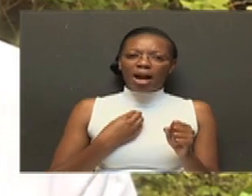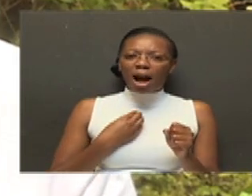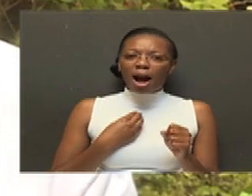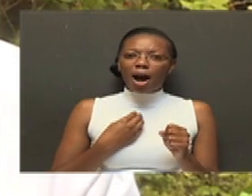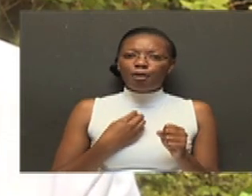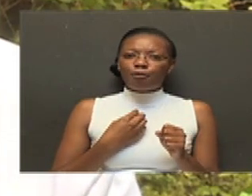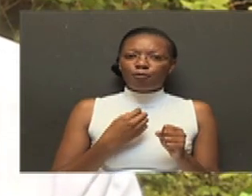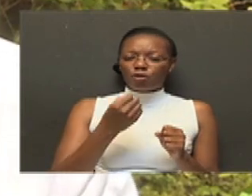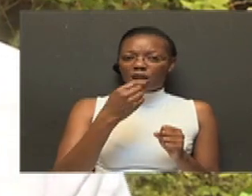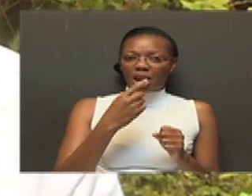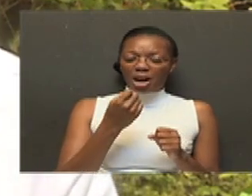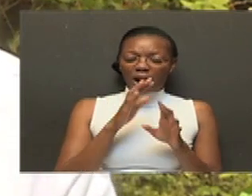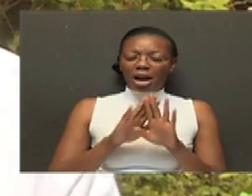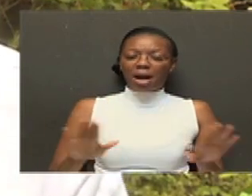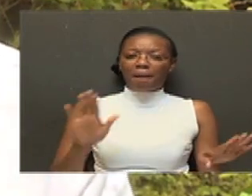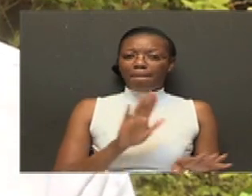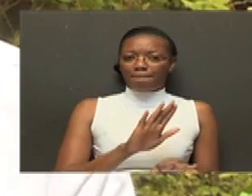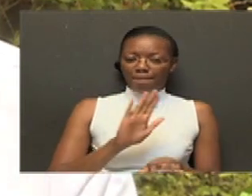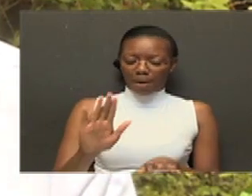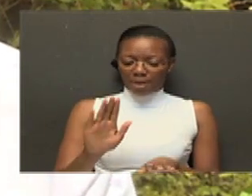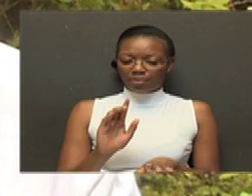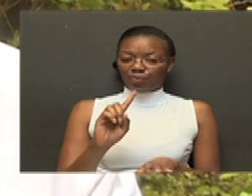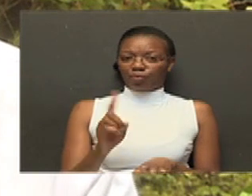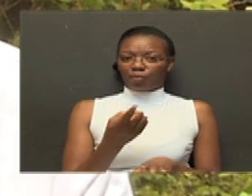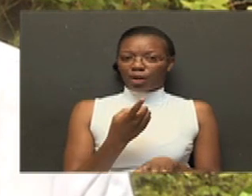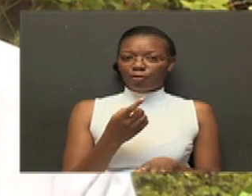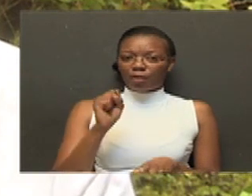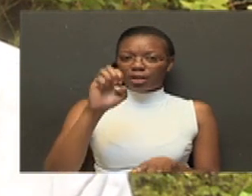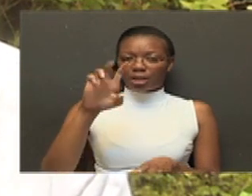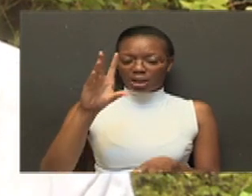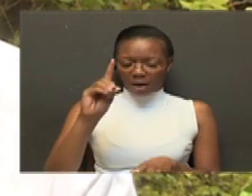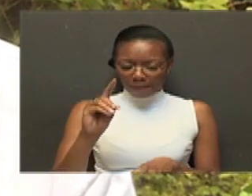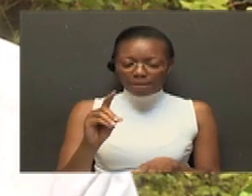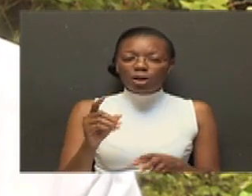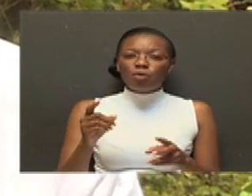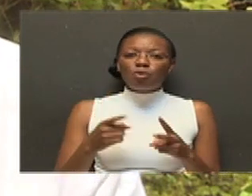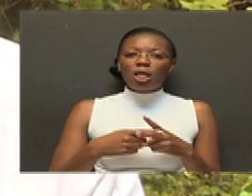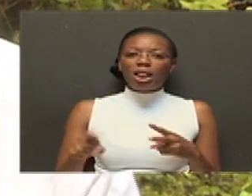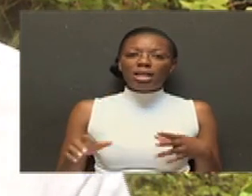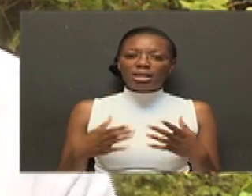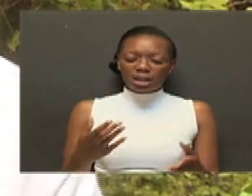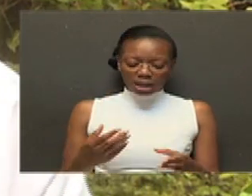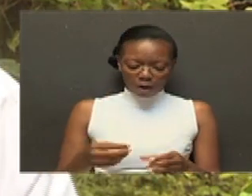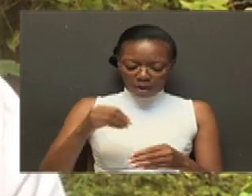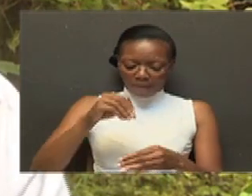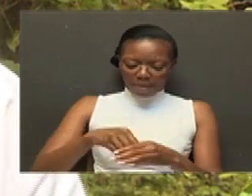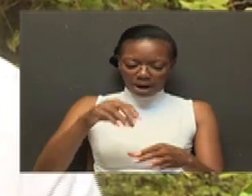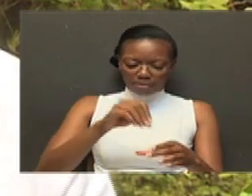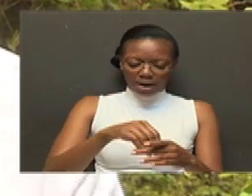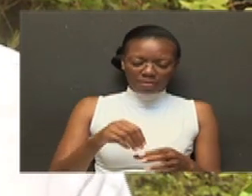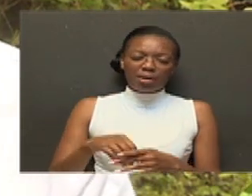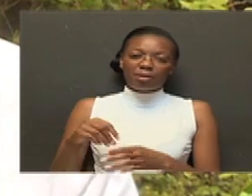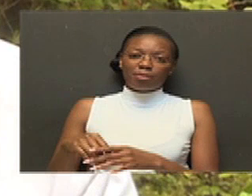kutengeneza dawa kutoka kwa shamba yao. Kwa hivyo hapa tukilete mbegu kwanza ni kutengeneza nursery, tunajua germination, zenye zimekataa tunafanya ile tissue